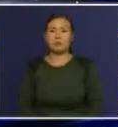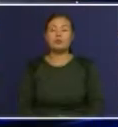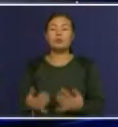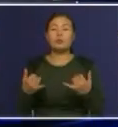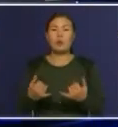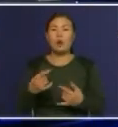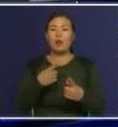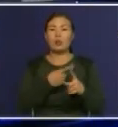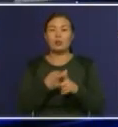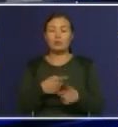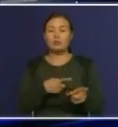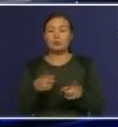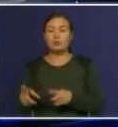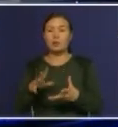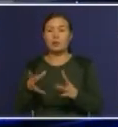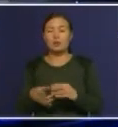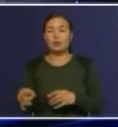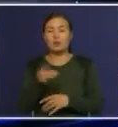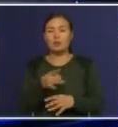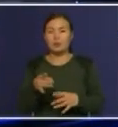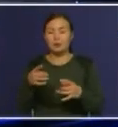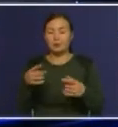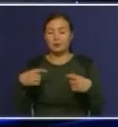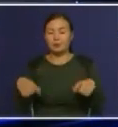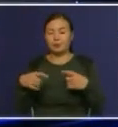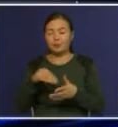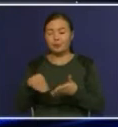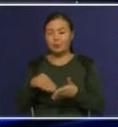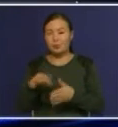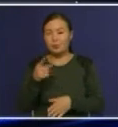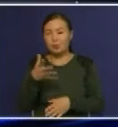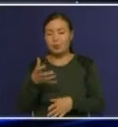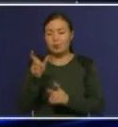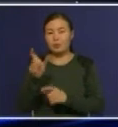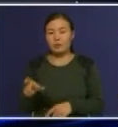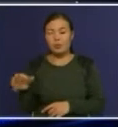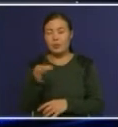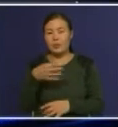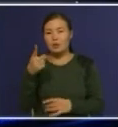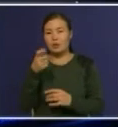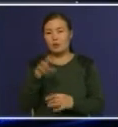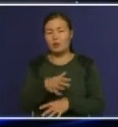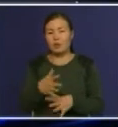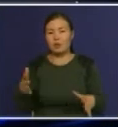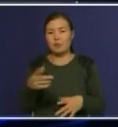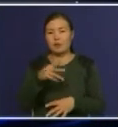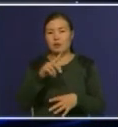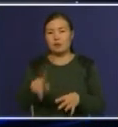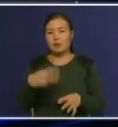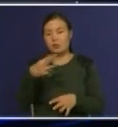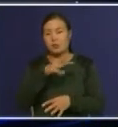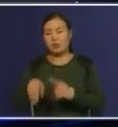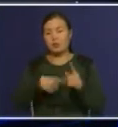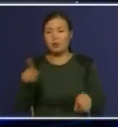Бүгін латын графикасынан бүкіл республикалық диктант өтті. Қазақстан бойынша 1,5 миллион адам, облыстан 100 мыңдаған адам жарты сағат бойы рухани